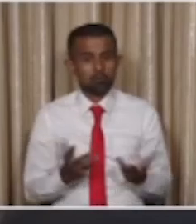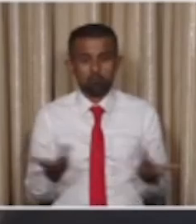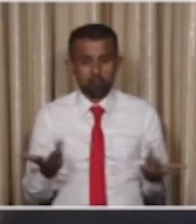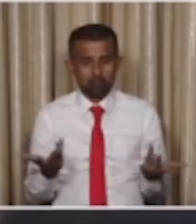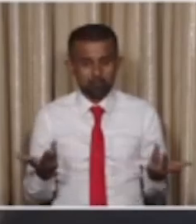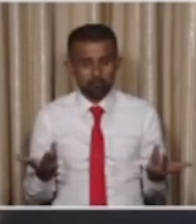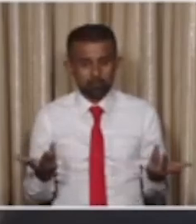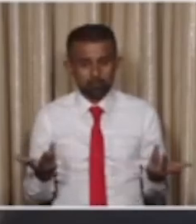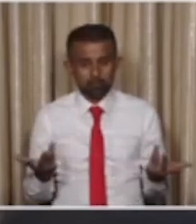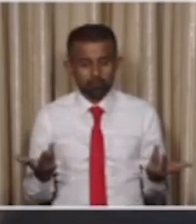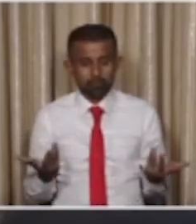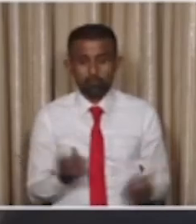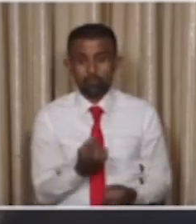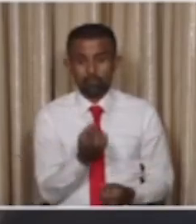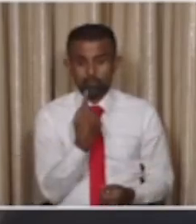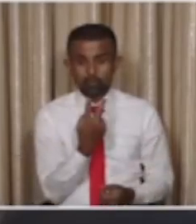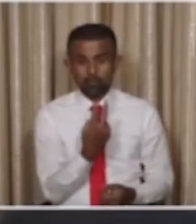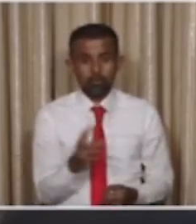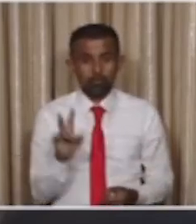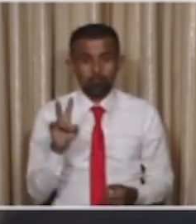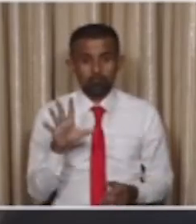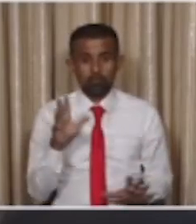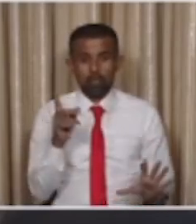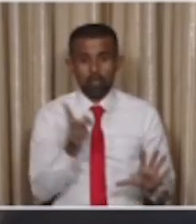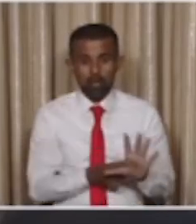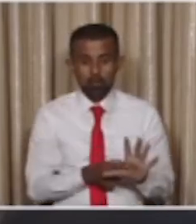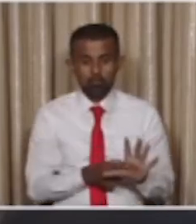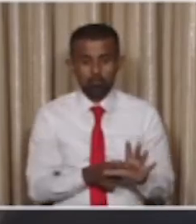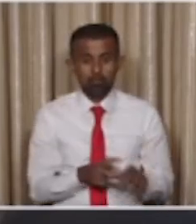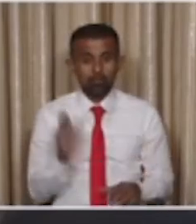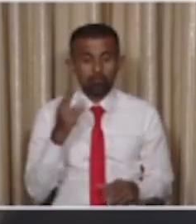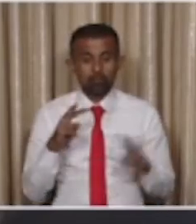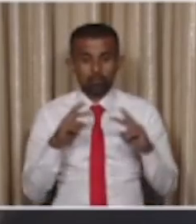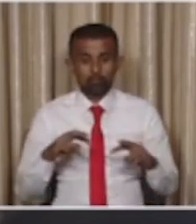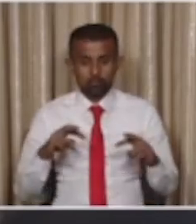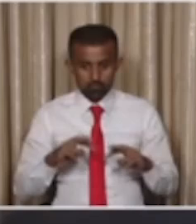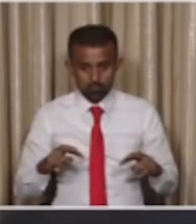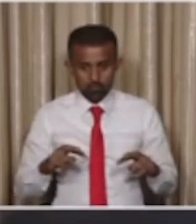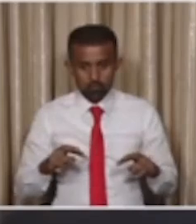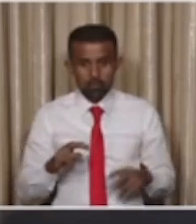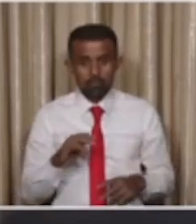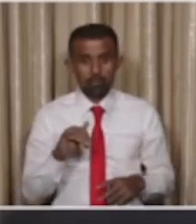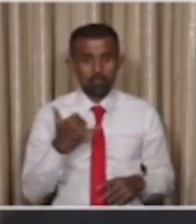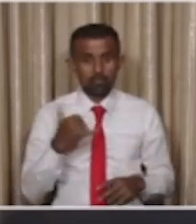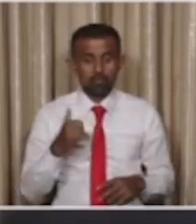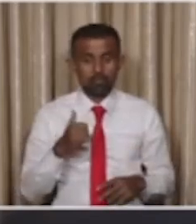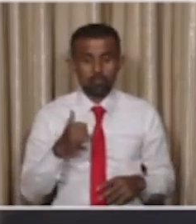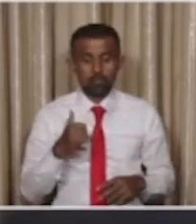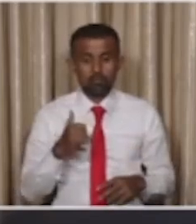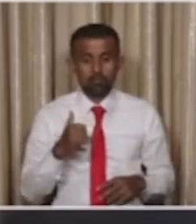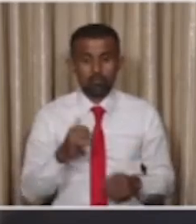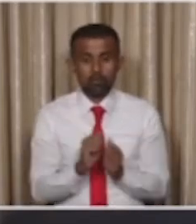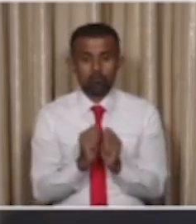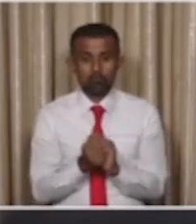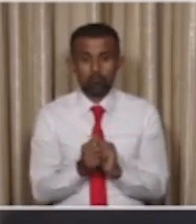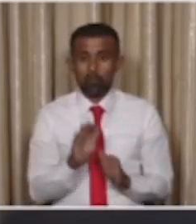තියෙනවා. හැබැයි ඔවුන් කියලා තියෙනවා 2025 කරන අර විශේෂ විශ්ලේෂණයෙන් යම් කිසි විදියකට සිග්නිෆිකන් වෙනසක්